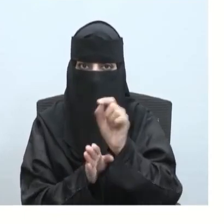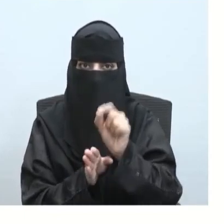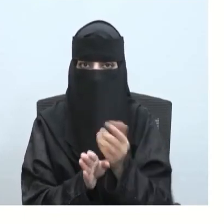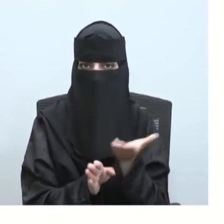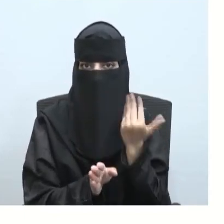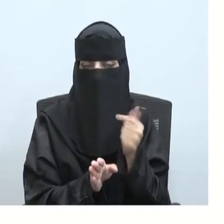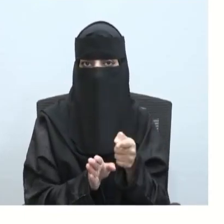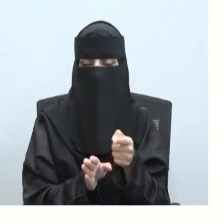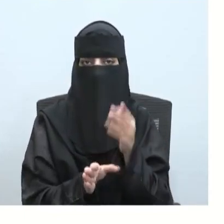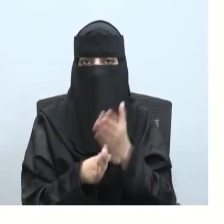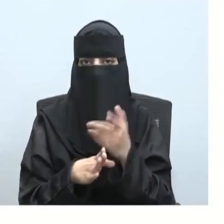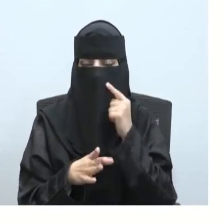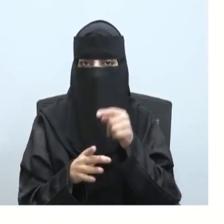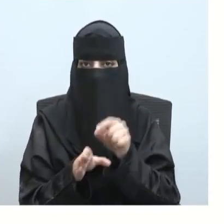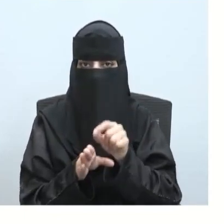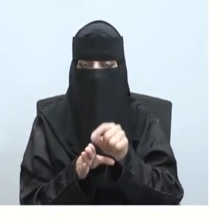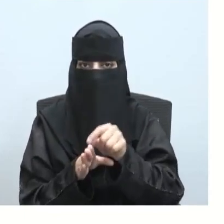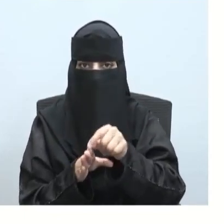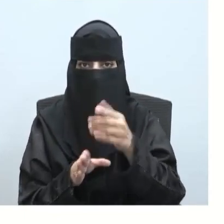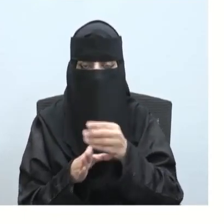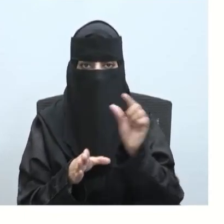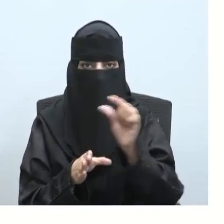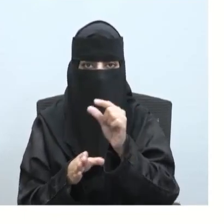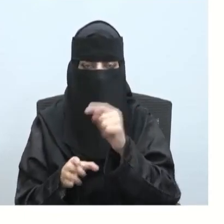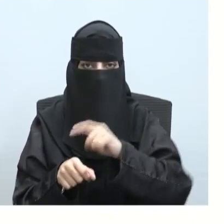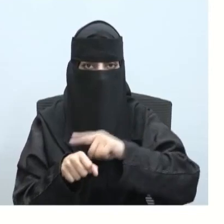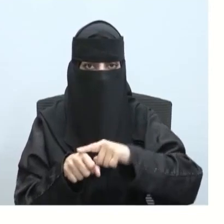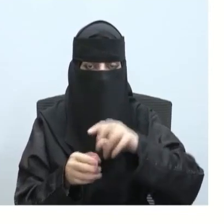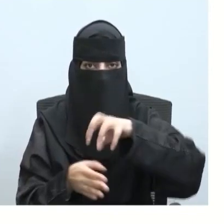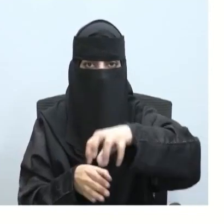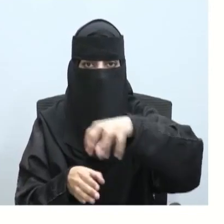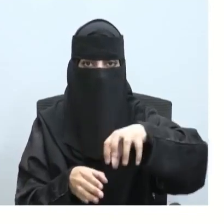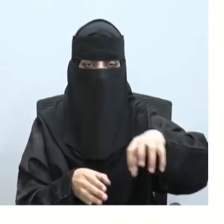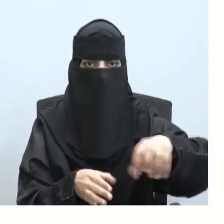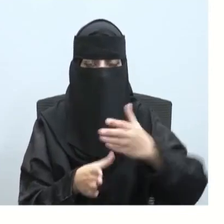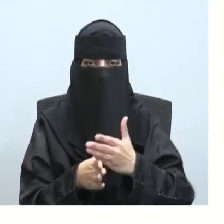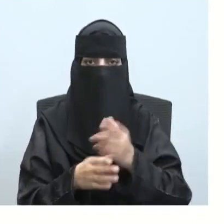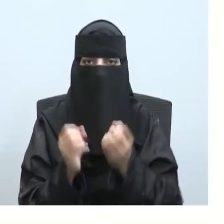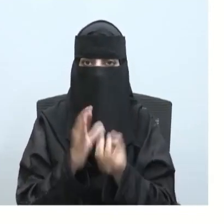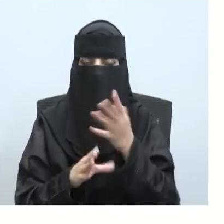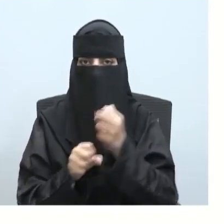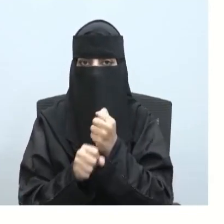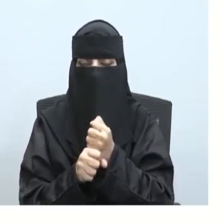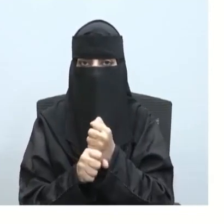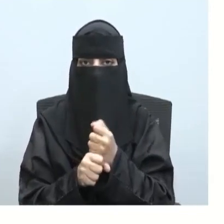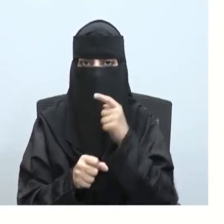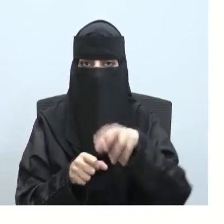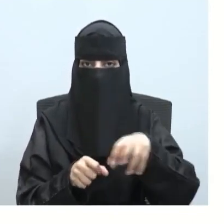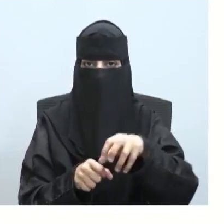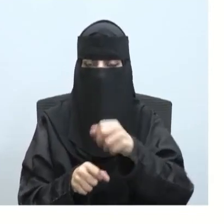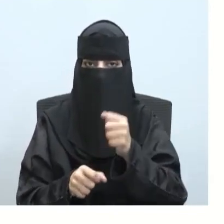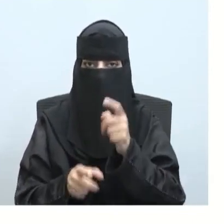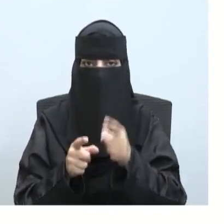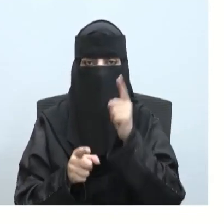سابقاً، بحيث يتم توصيل الأجزاء والمواد إلى قطاعات مختلفة. أنشئ شبكة تتكون من وحدة